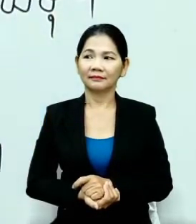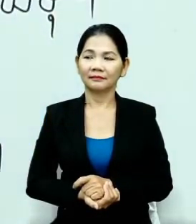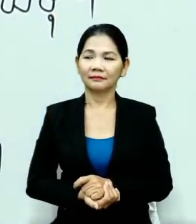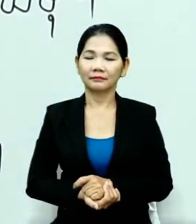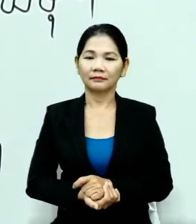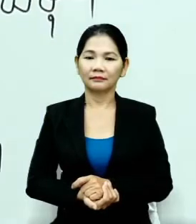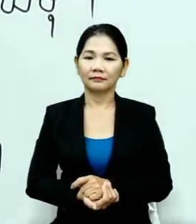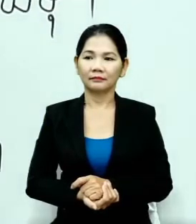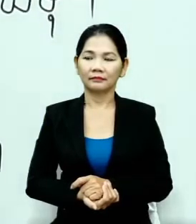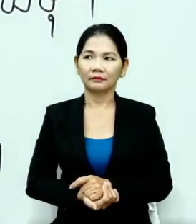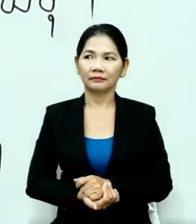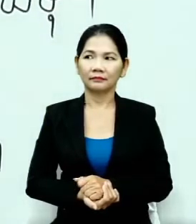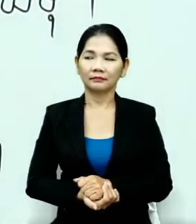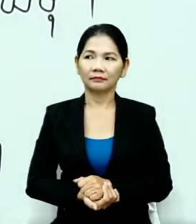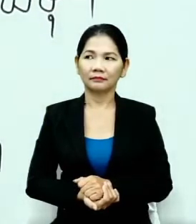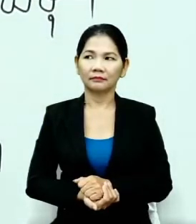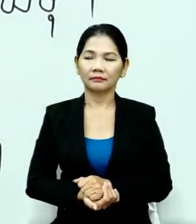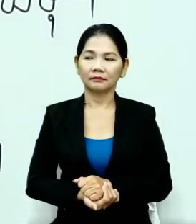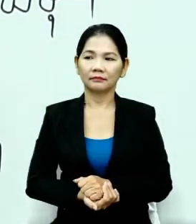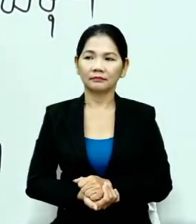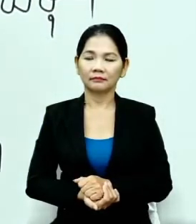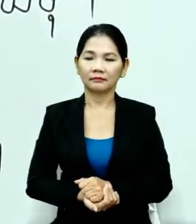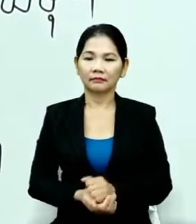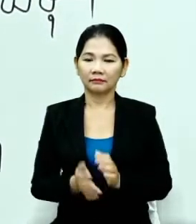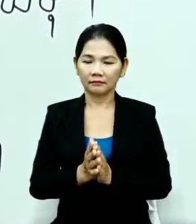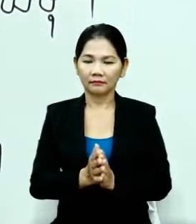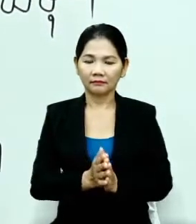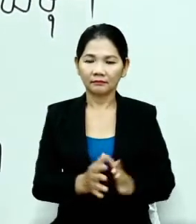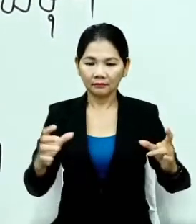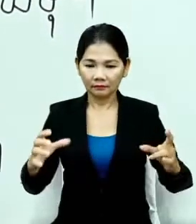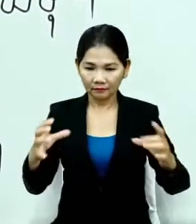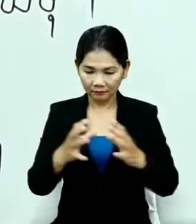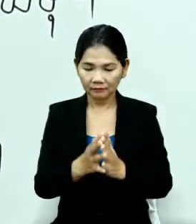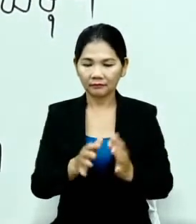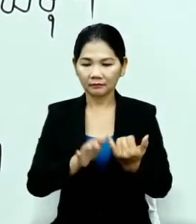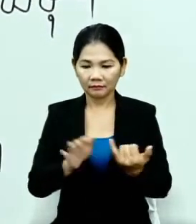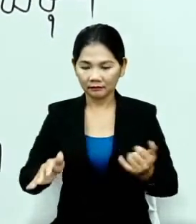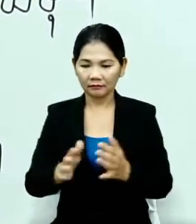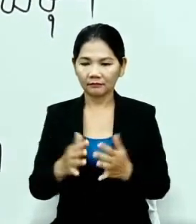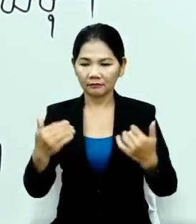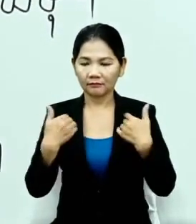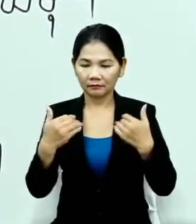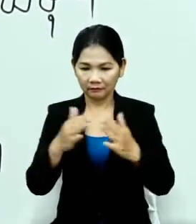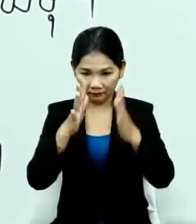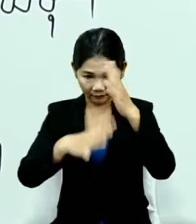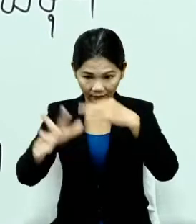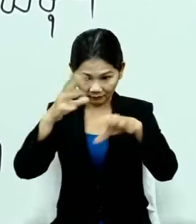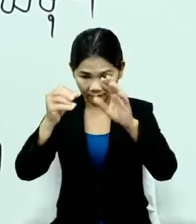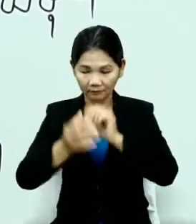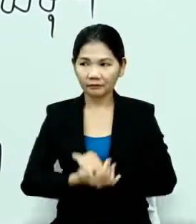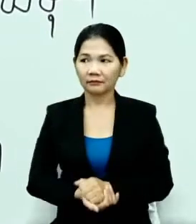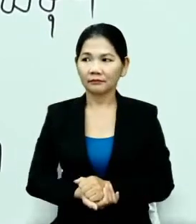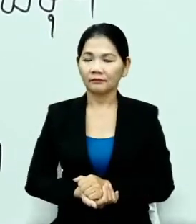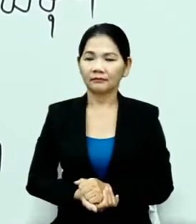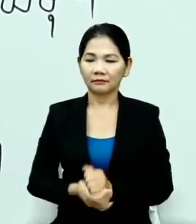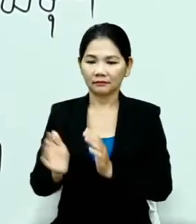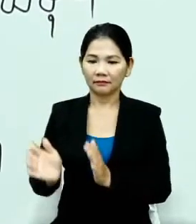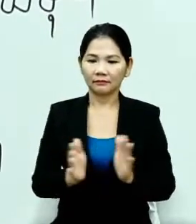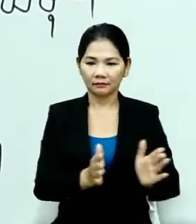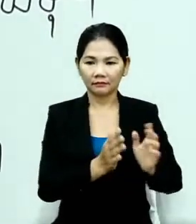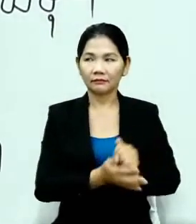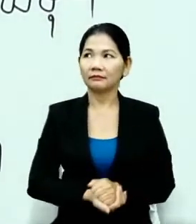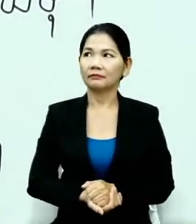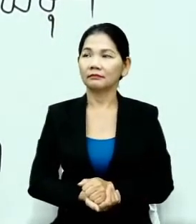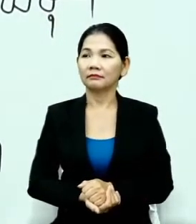nè cô nè ta crom cộ má đai xà la riên riếp chom